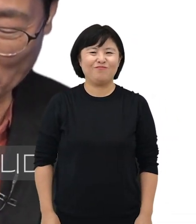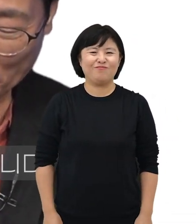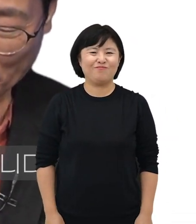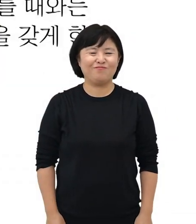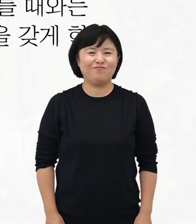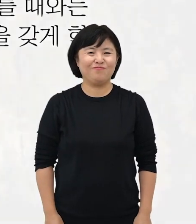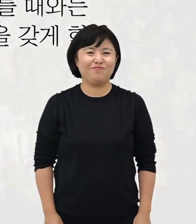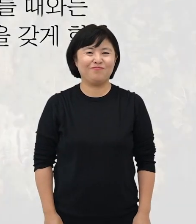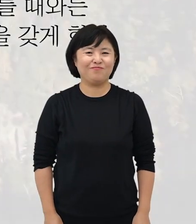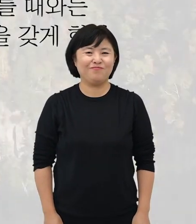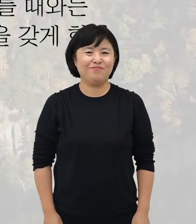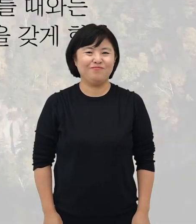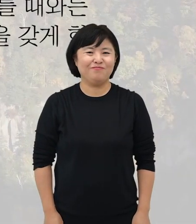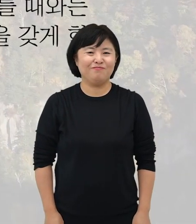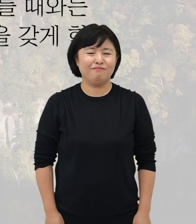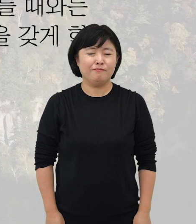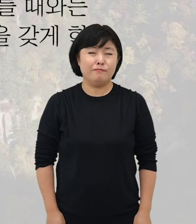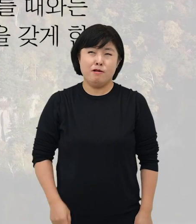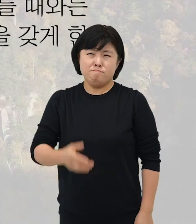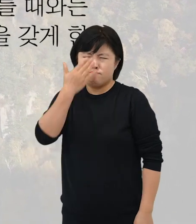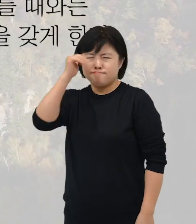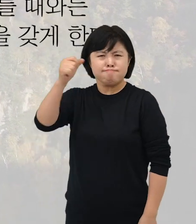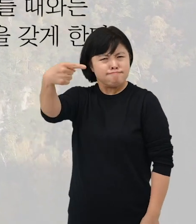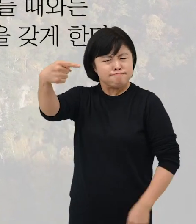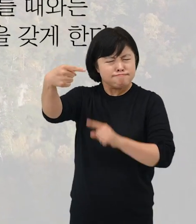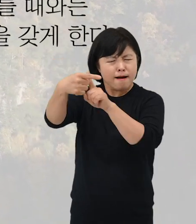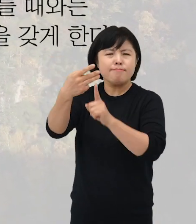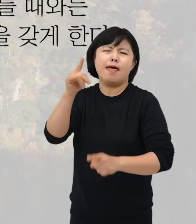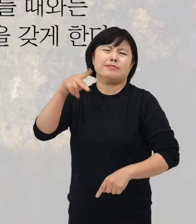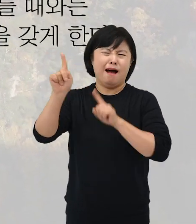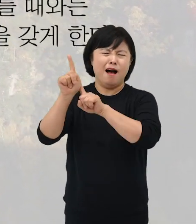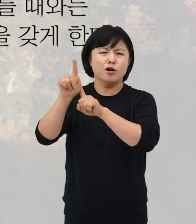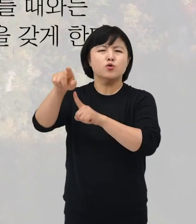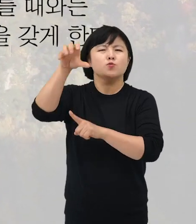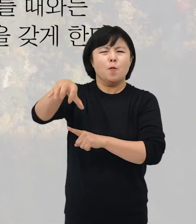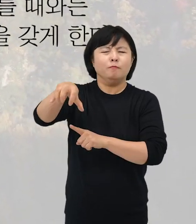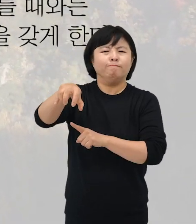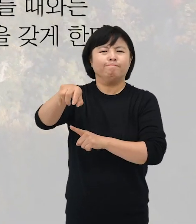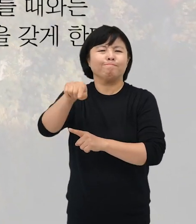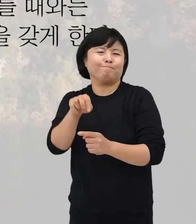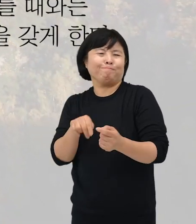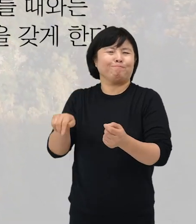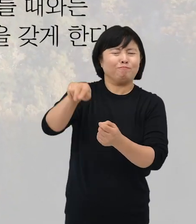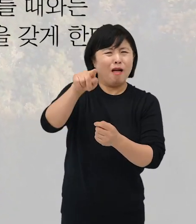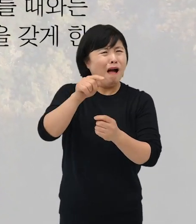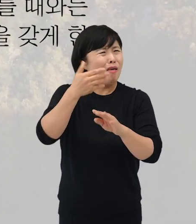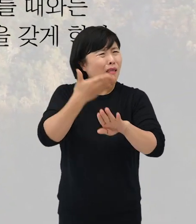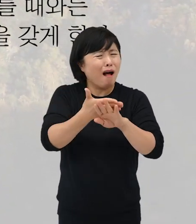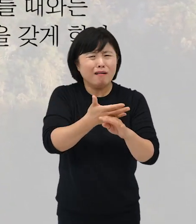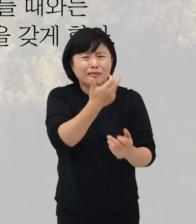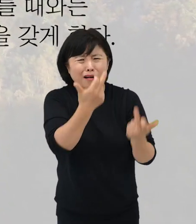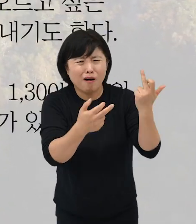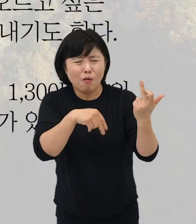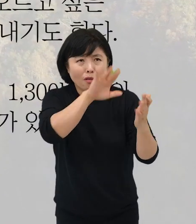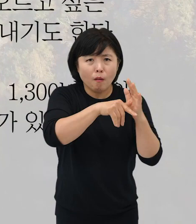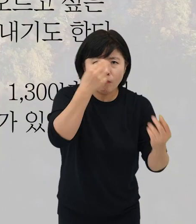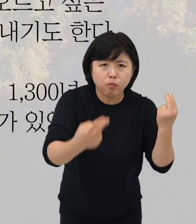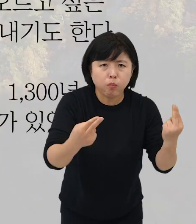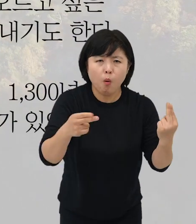해봤어요. 지존의 태산은 이곳을 오르는 이들로 하여금 다른 산을 오를 때와는 사뭇 다른 마음을 갖게